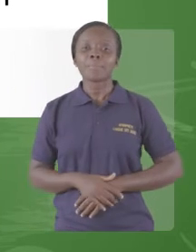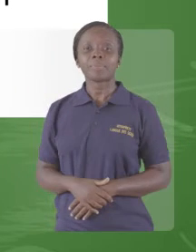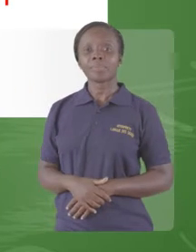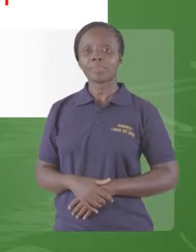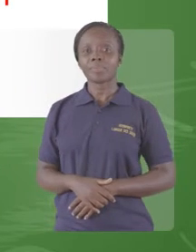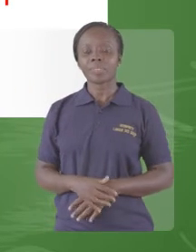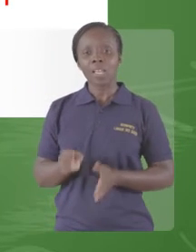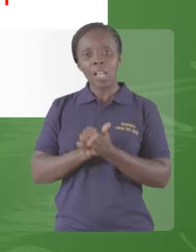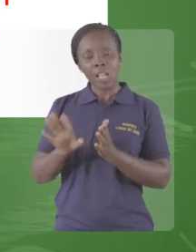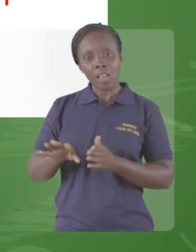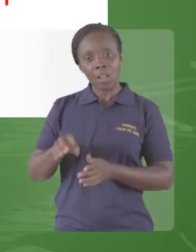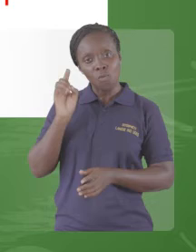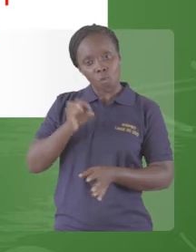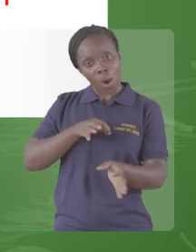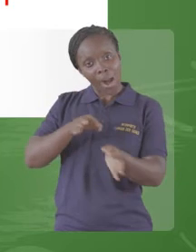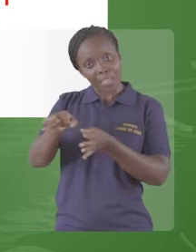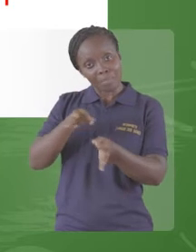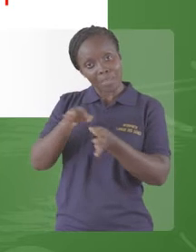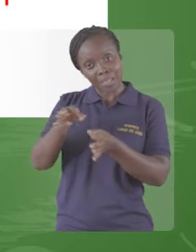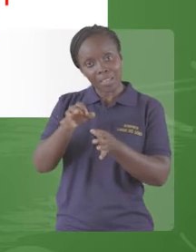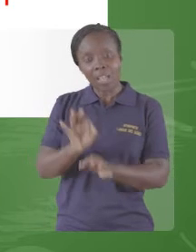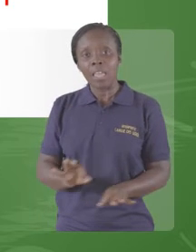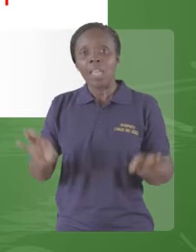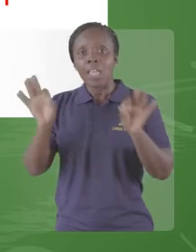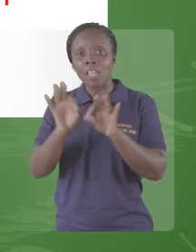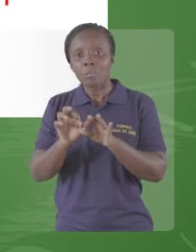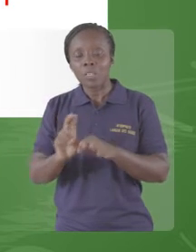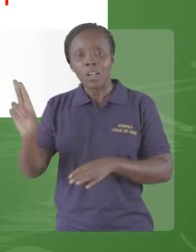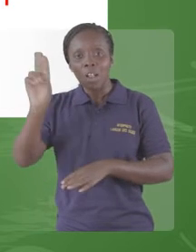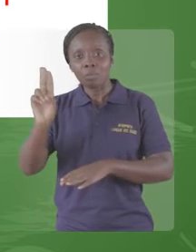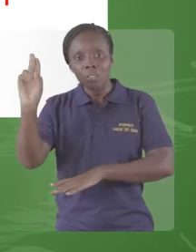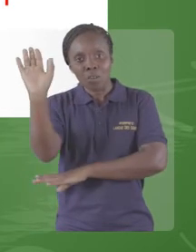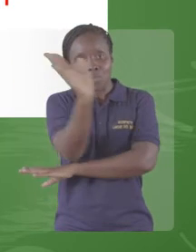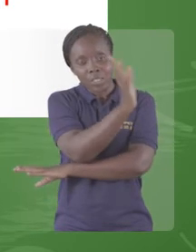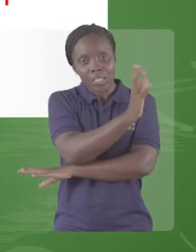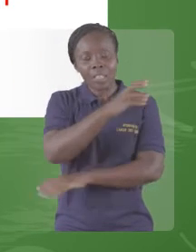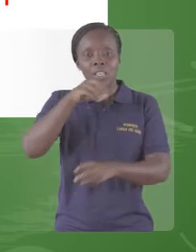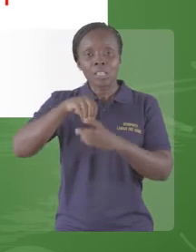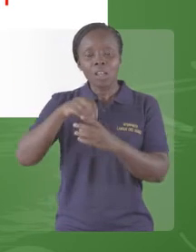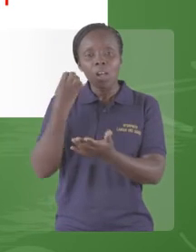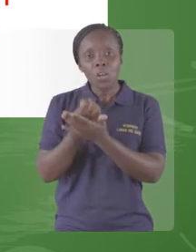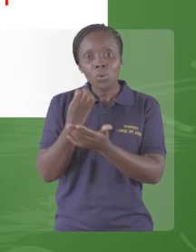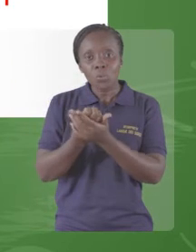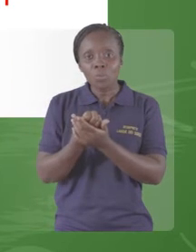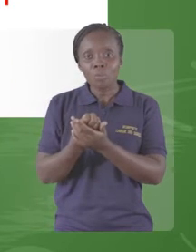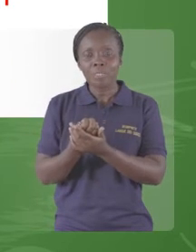Ils doivent expliquer l'importance de l'exploitation forestière dans l'économie